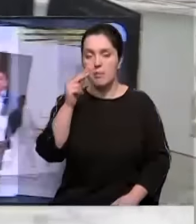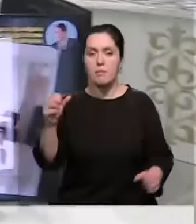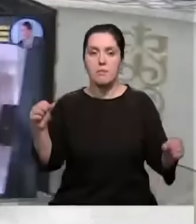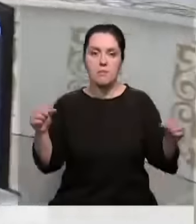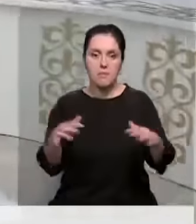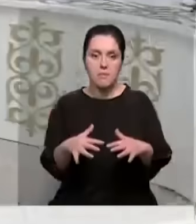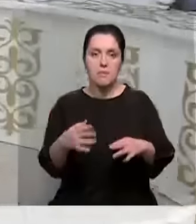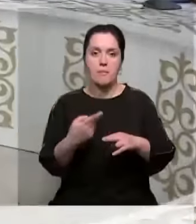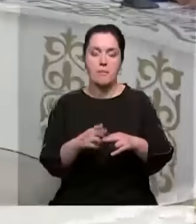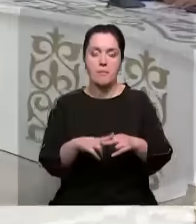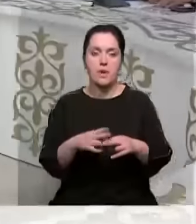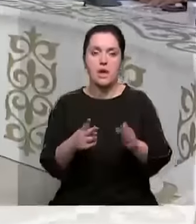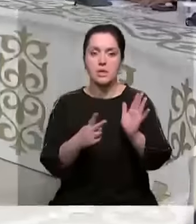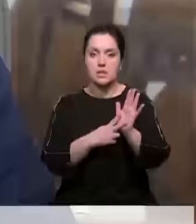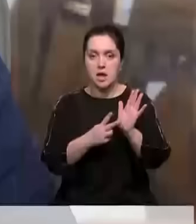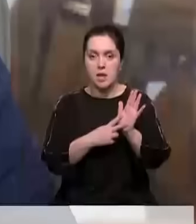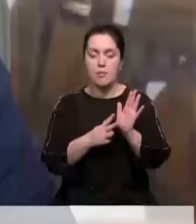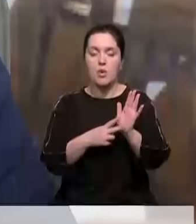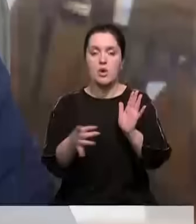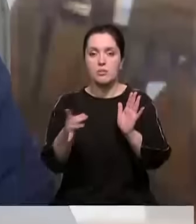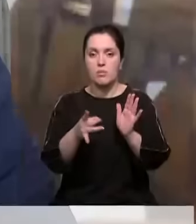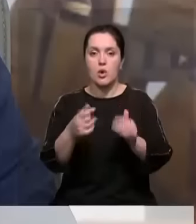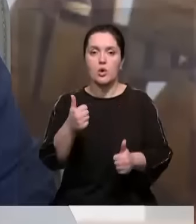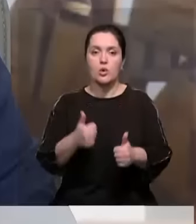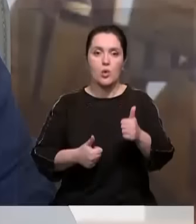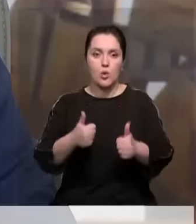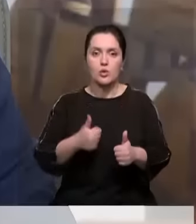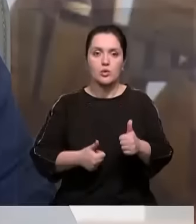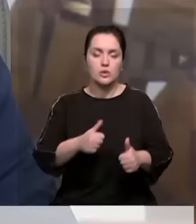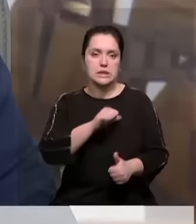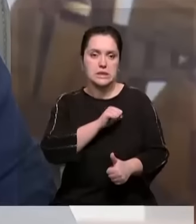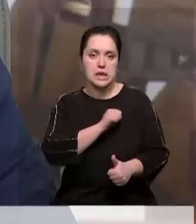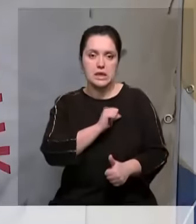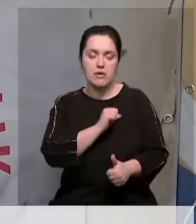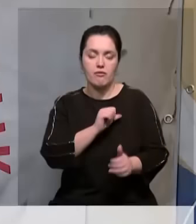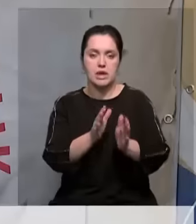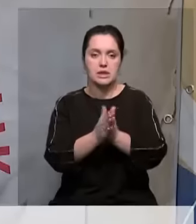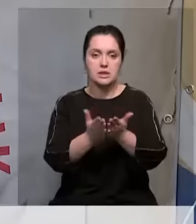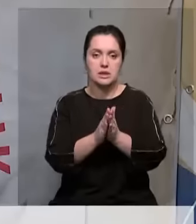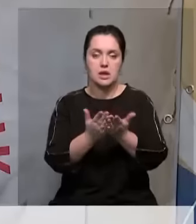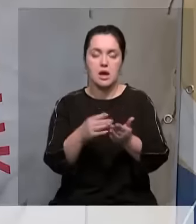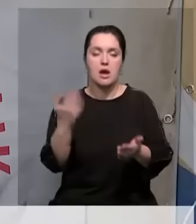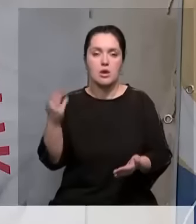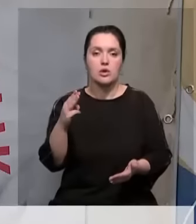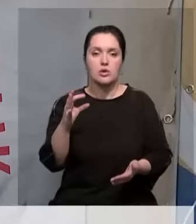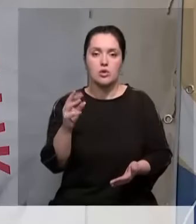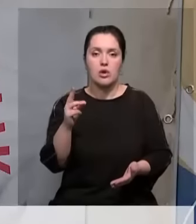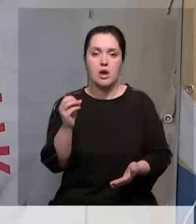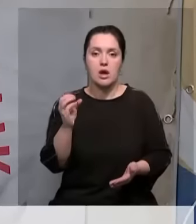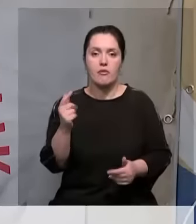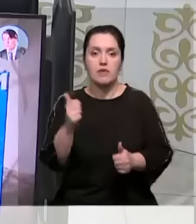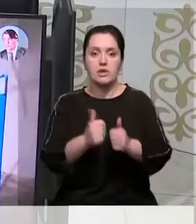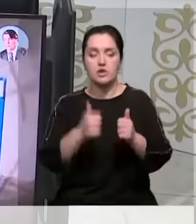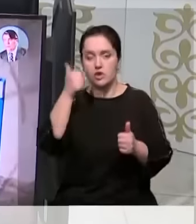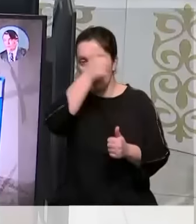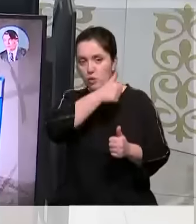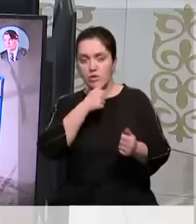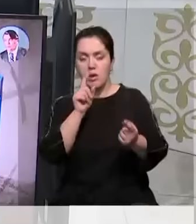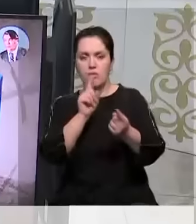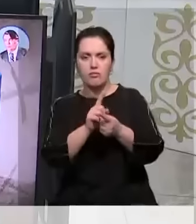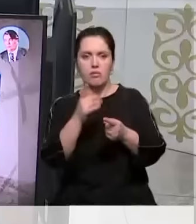литературной жизни, принимая 7-й республиканский конкурс детективных произведений имени Кемеля Токаева. Эта ежегодная встреча, уже